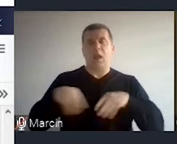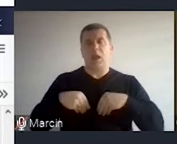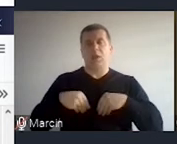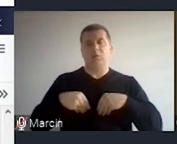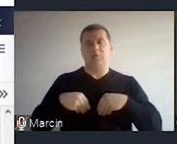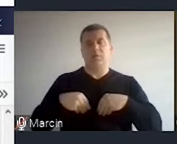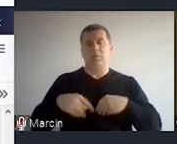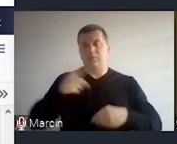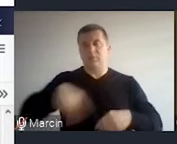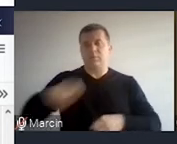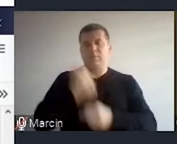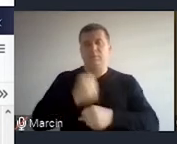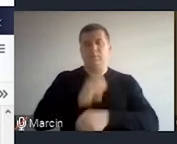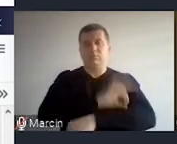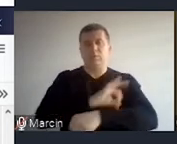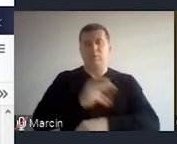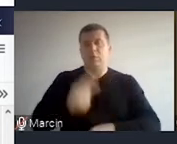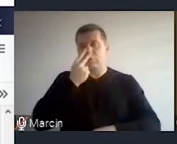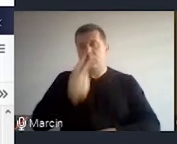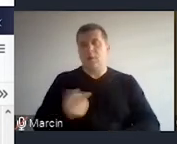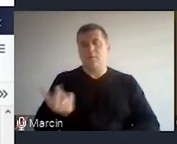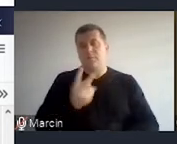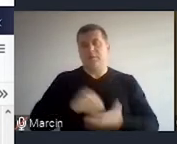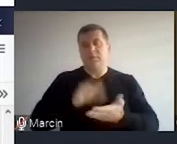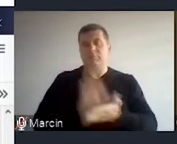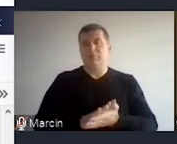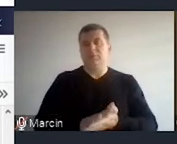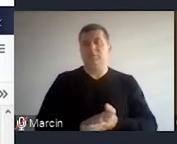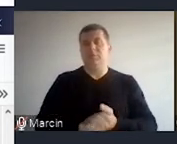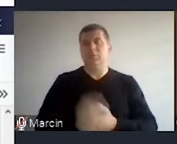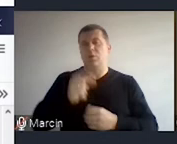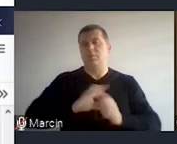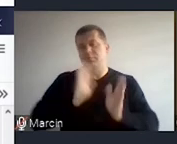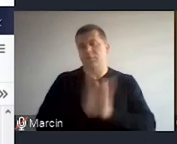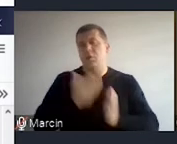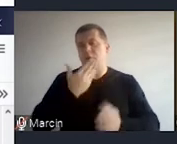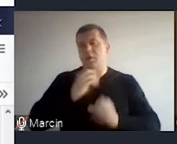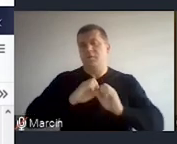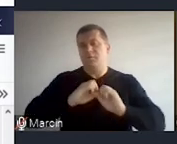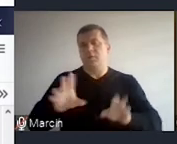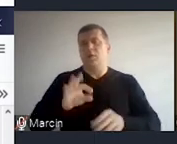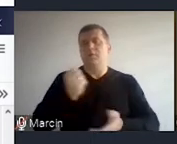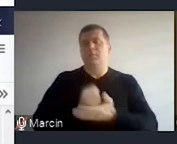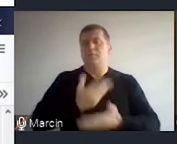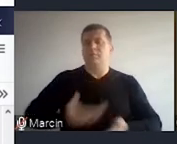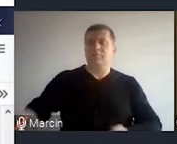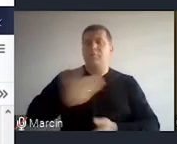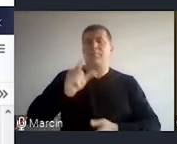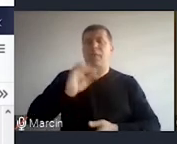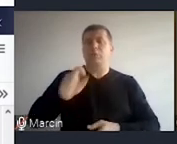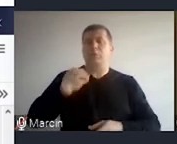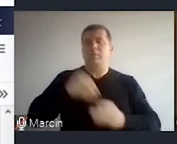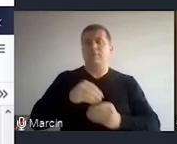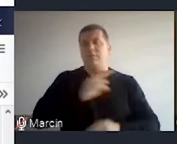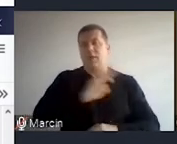projekcie. Więc teraz prześledzimy sobie te zapisy, bo one regulują wszystko, co dotyczy personelu w Państwa projektach.